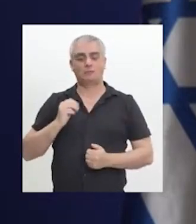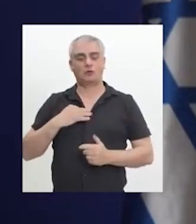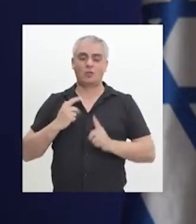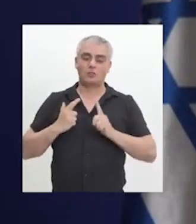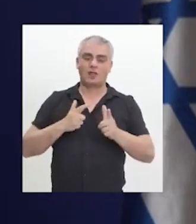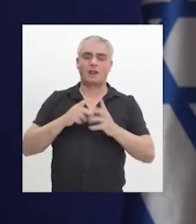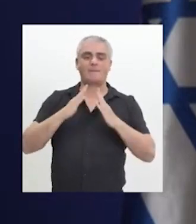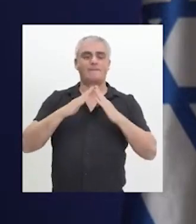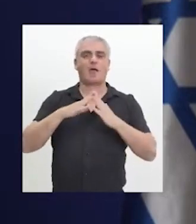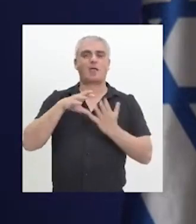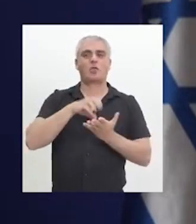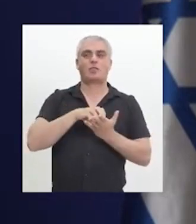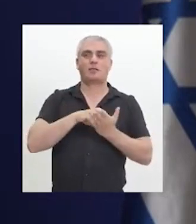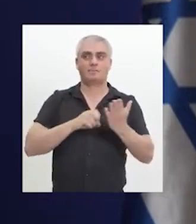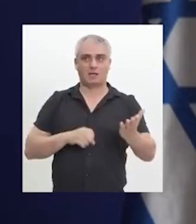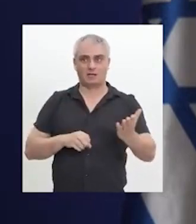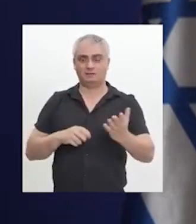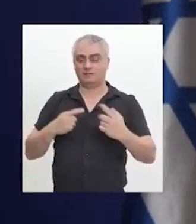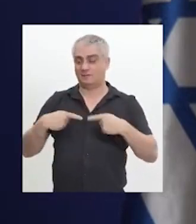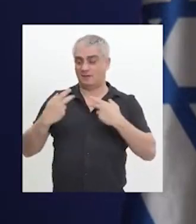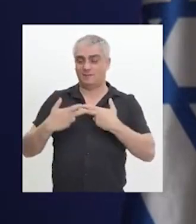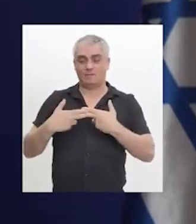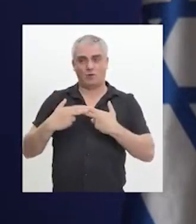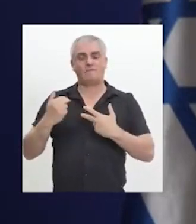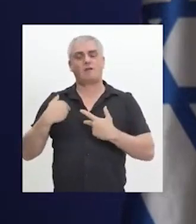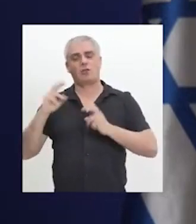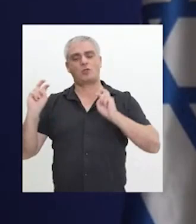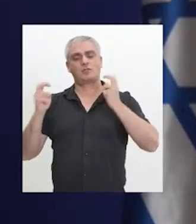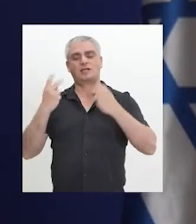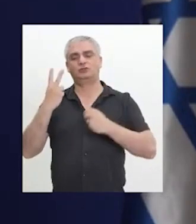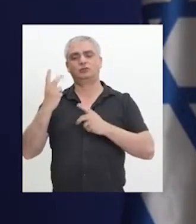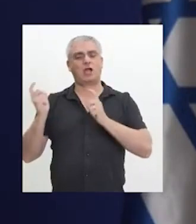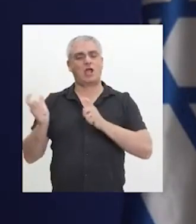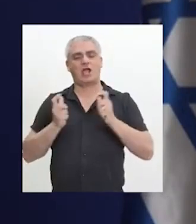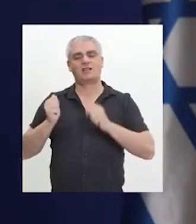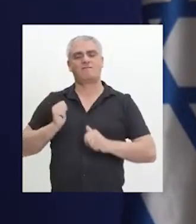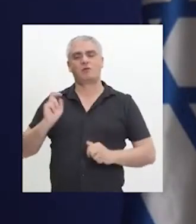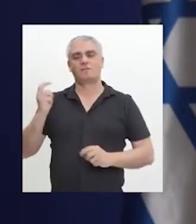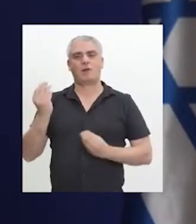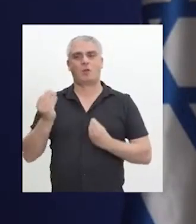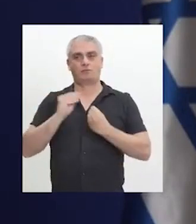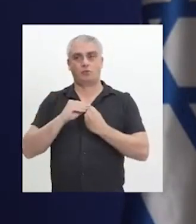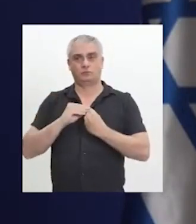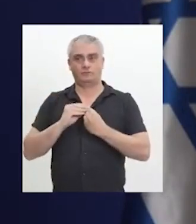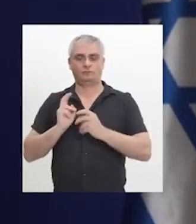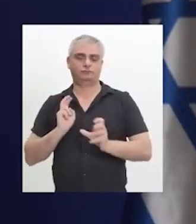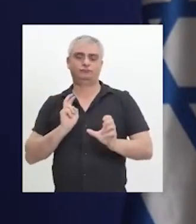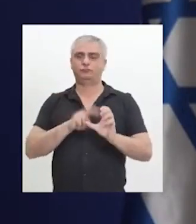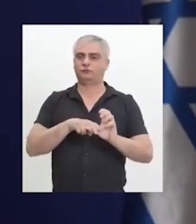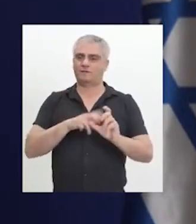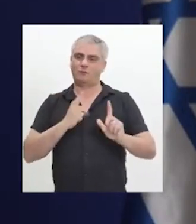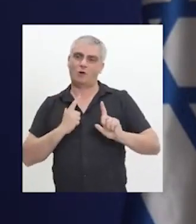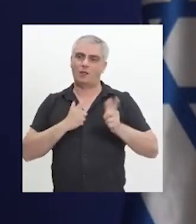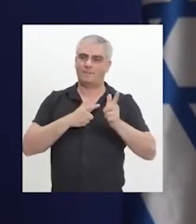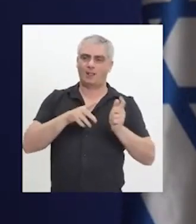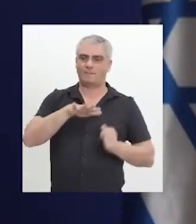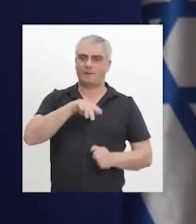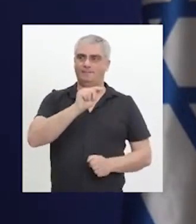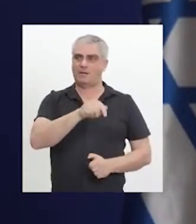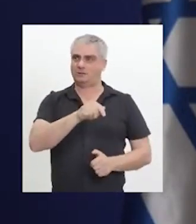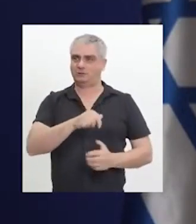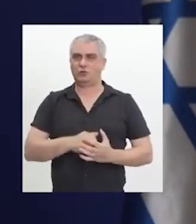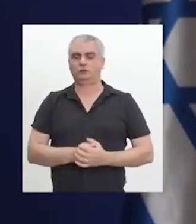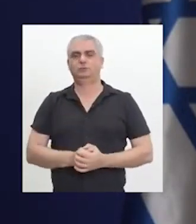נלחמים במחנות המרכז בימים הקרובים אנחנו נגייס שתי חטיבות מילואים נוספות שהצטרפו ללחימה